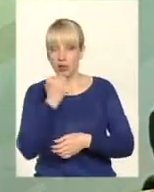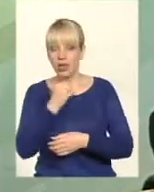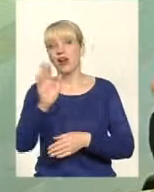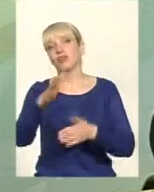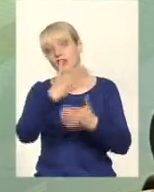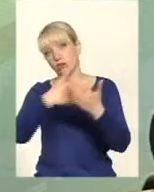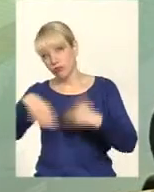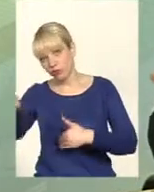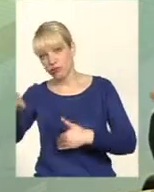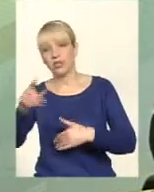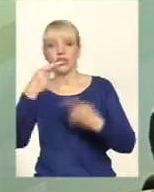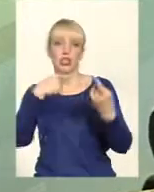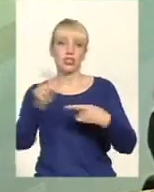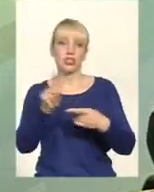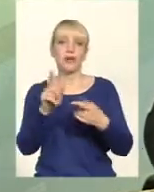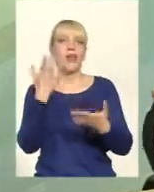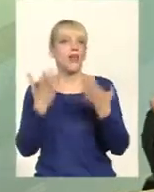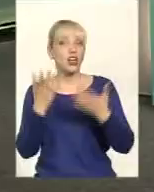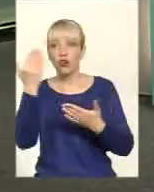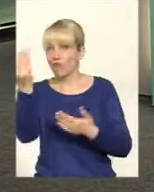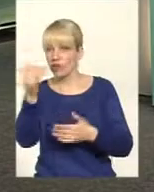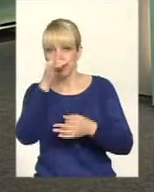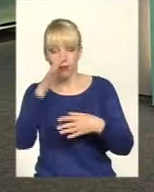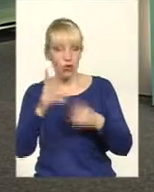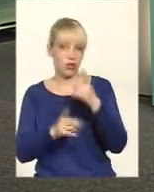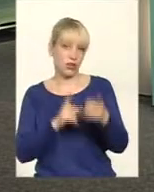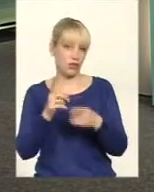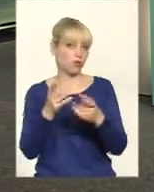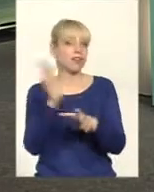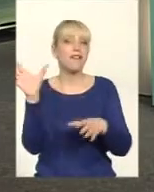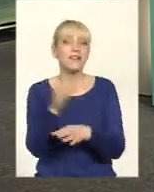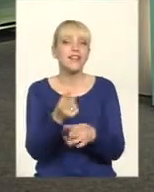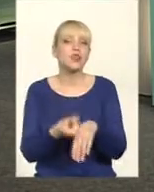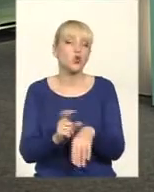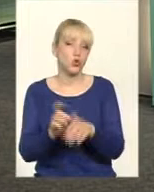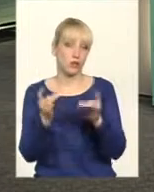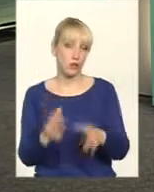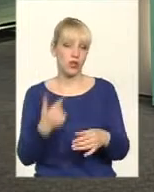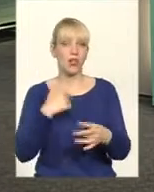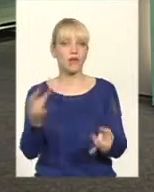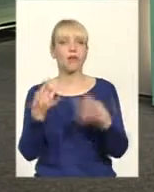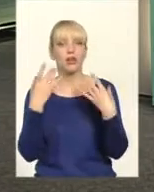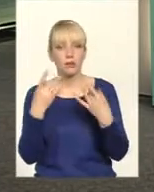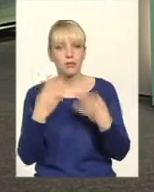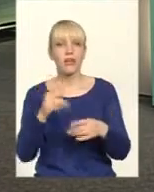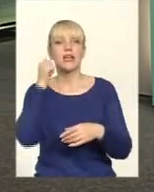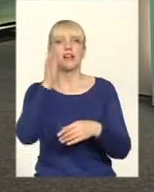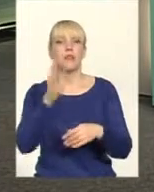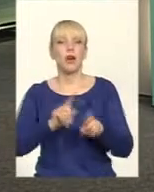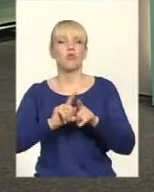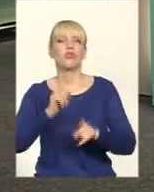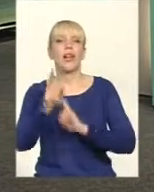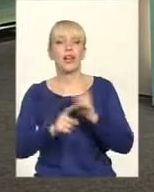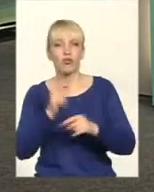йдуть займатися чимось іншим, якщо вони не можуть реформувати ту галузь. Все дуже просто. А то нам розповідати байки, що завтра буде реформа і завтра буде